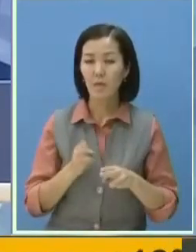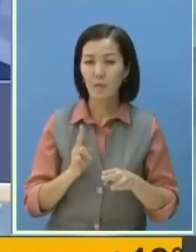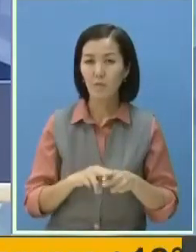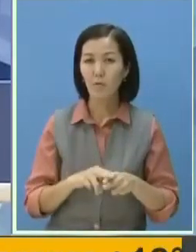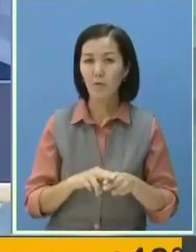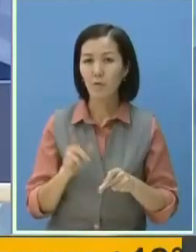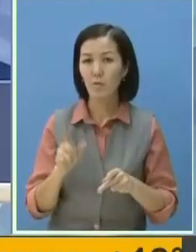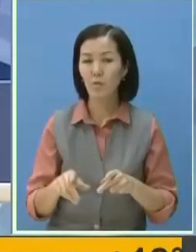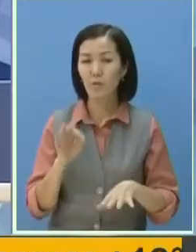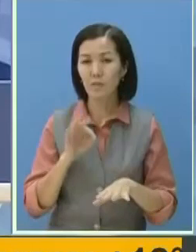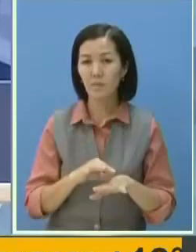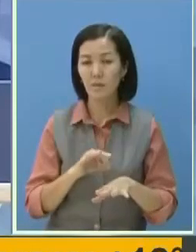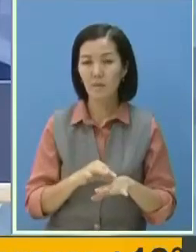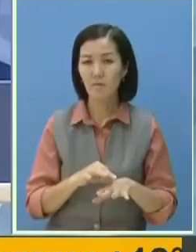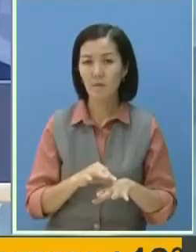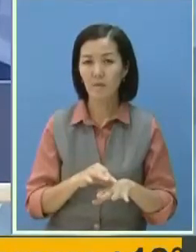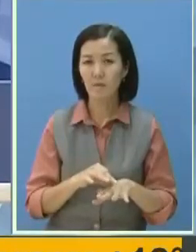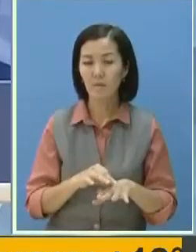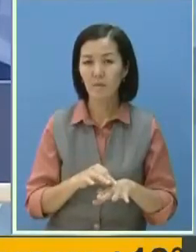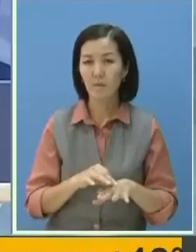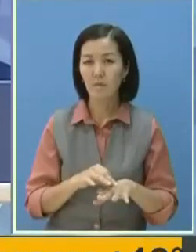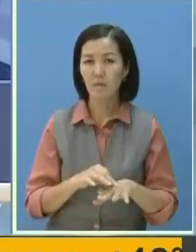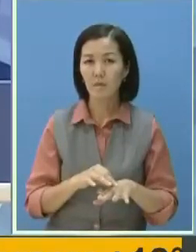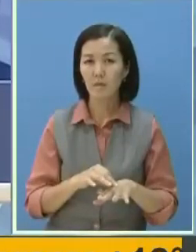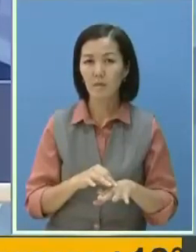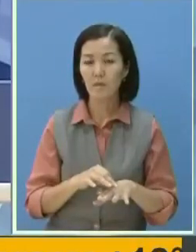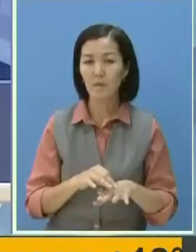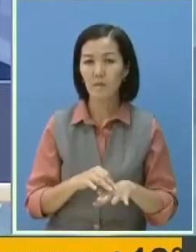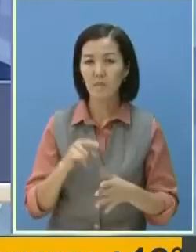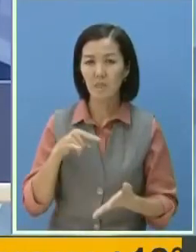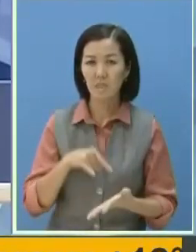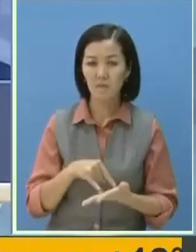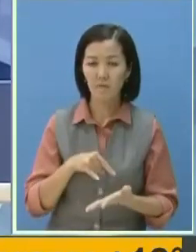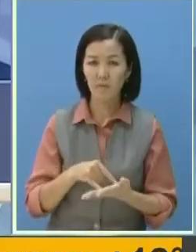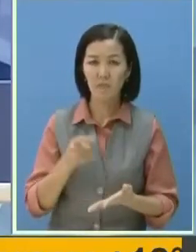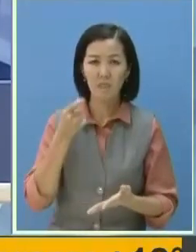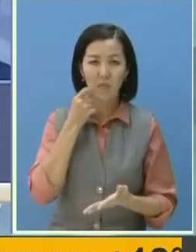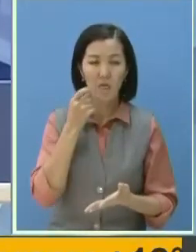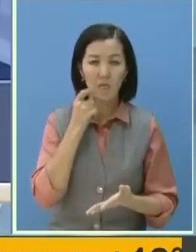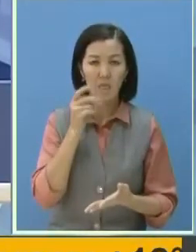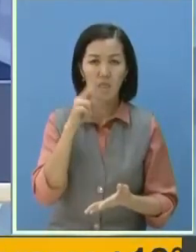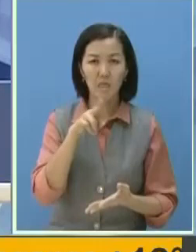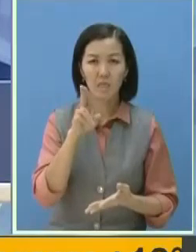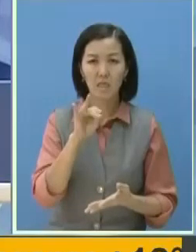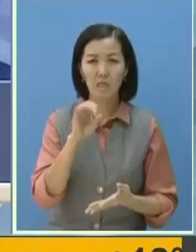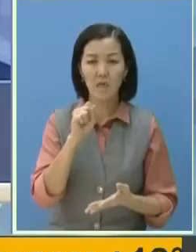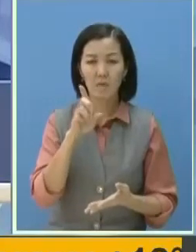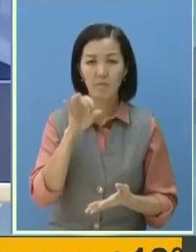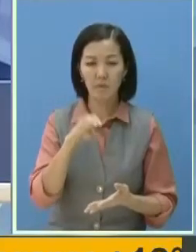заболевания, заболевания нашей цивилизации. Это ожирение, это сахарный диабет. Вот.